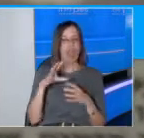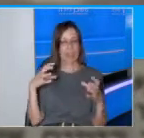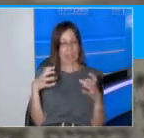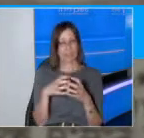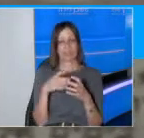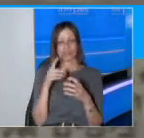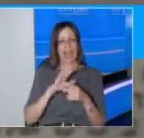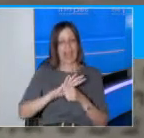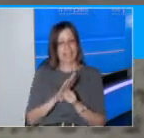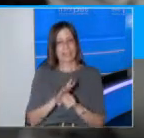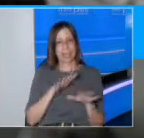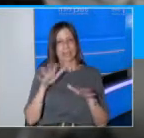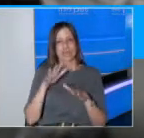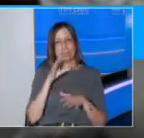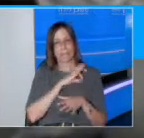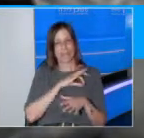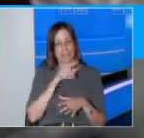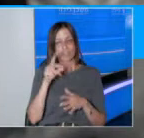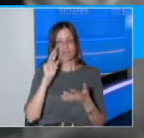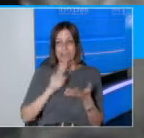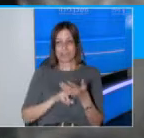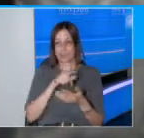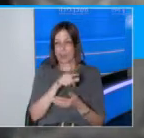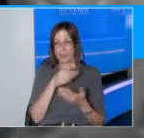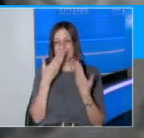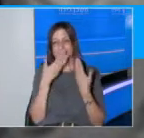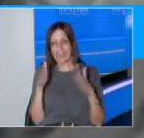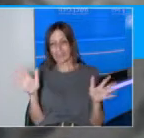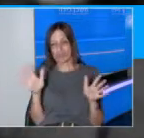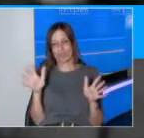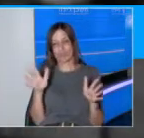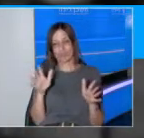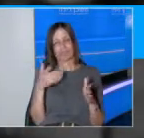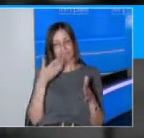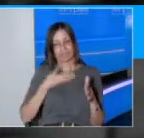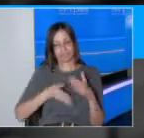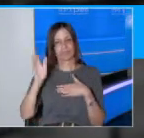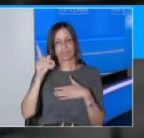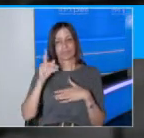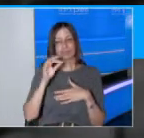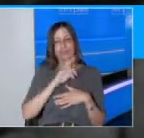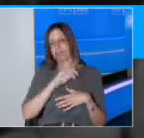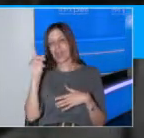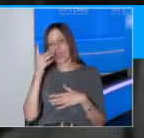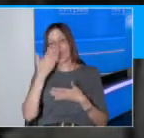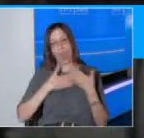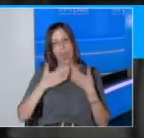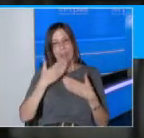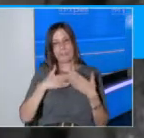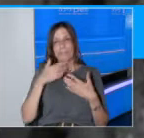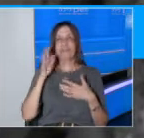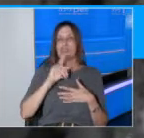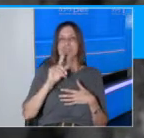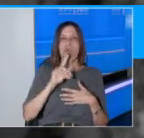לחצה על ממשלת ברית המועצות, ובזכותם נפתחו שערי ברית המועצות למיליון עולים. ולמרות שזה אולי